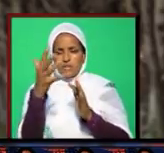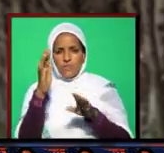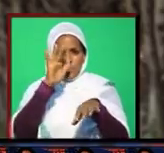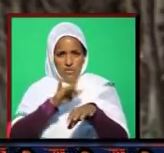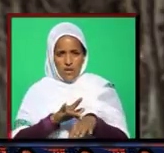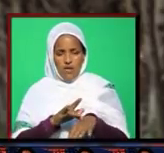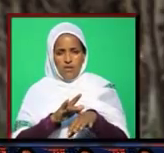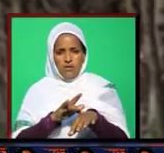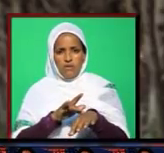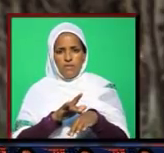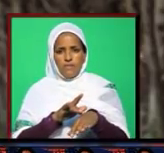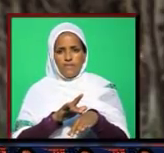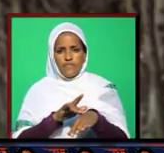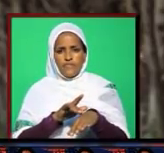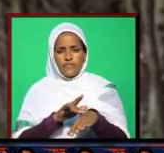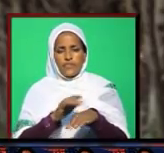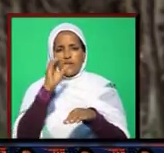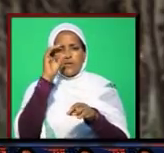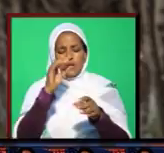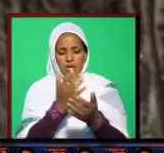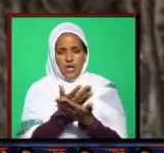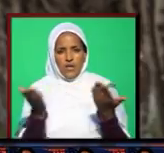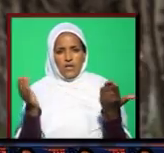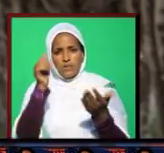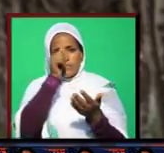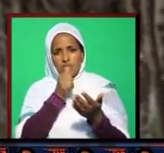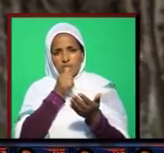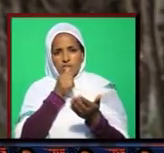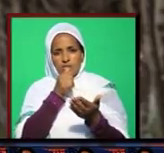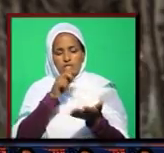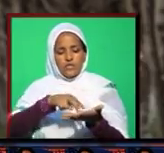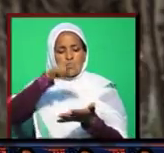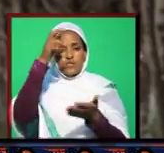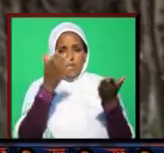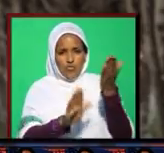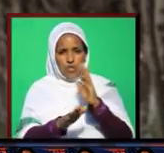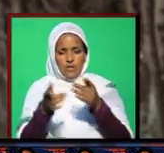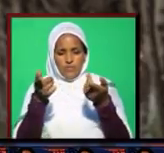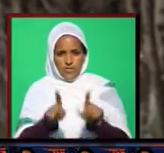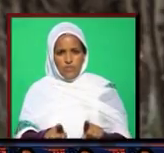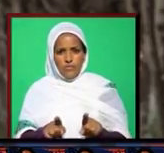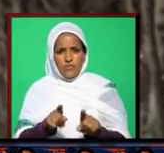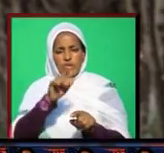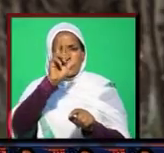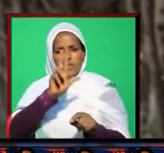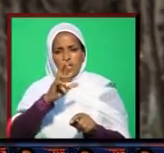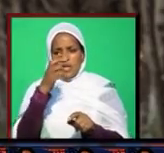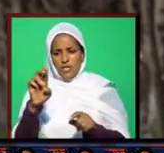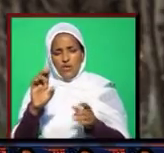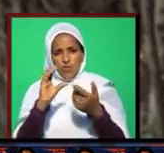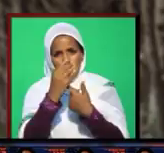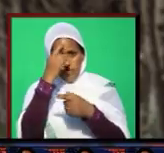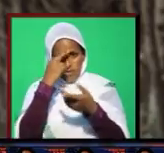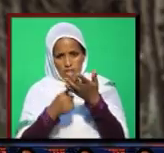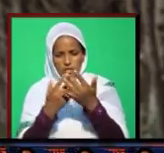ነገረ ምስጢረ ትንሣኤ ሙታን ትንሣኤ ሙታን መቼም ረቂቅ ስለሆነ ገና ስናየው ያን ጊዜ ነው እንጂ ልናውቀው የምንችለው።